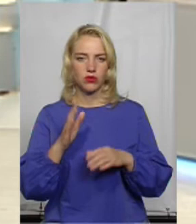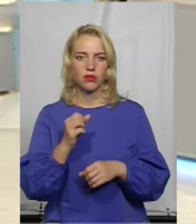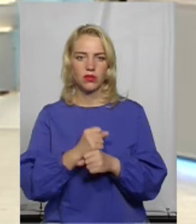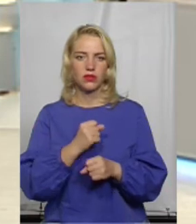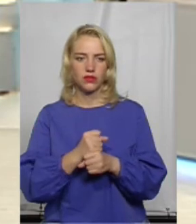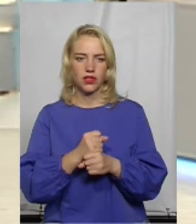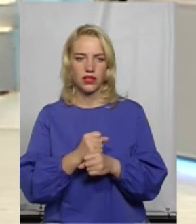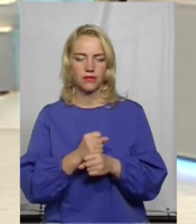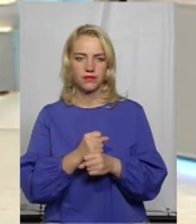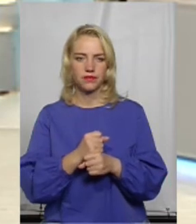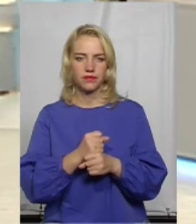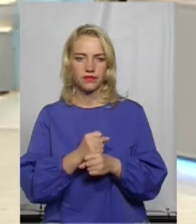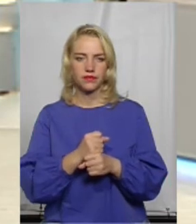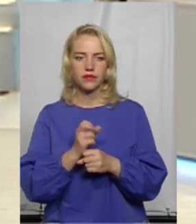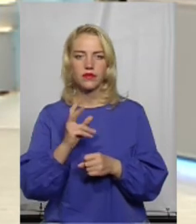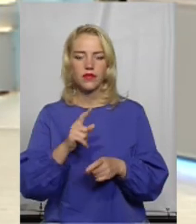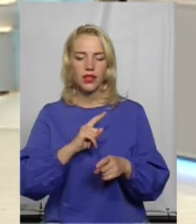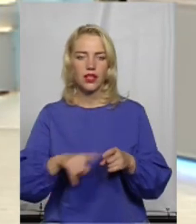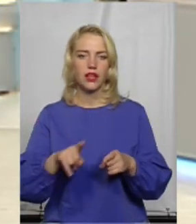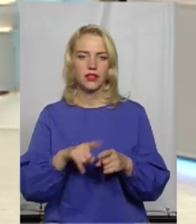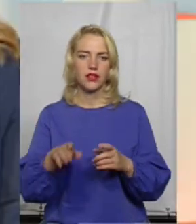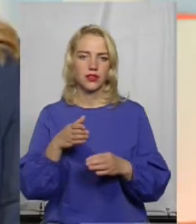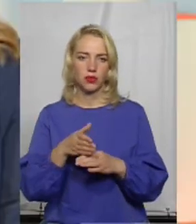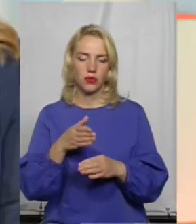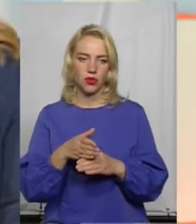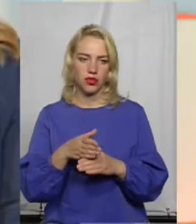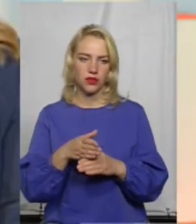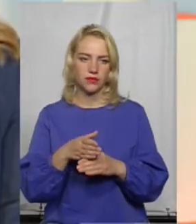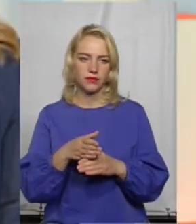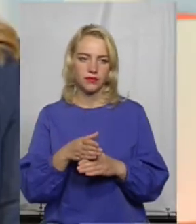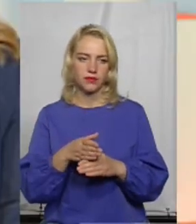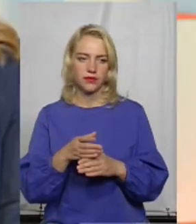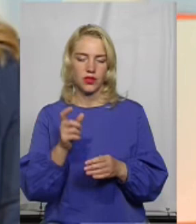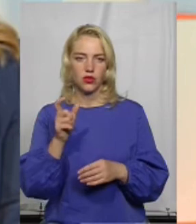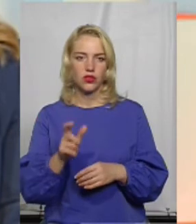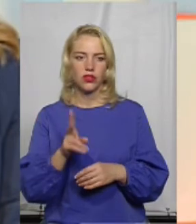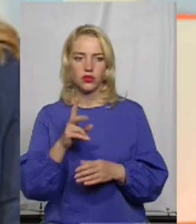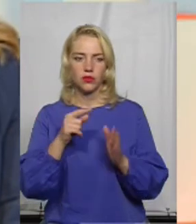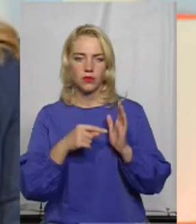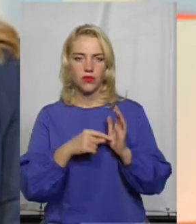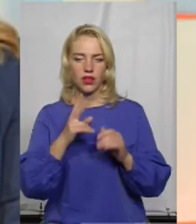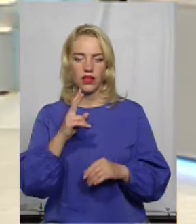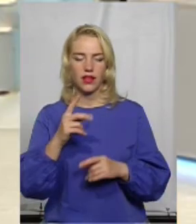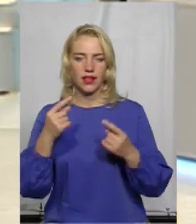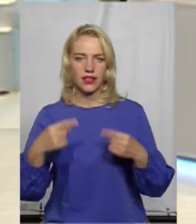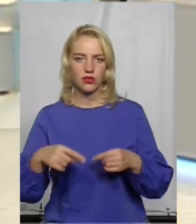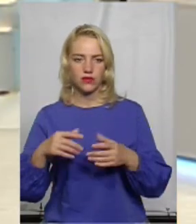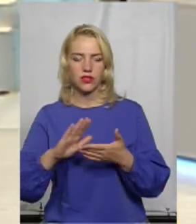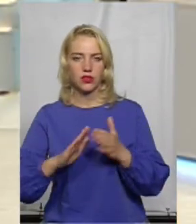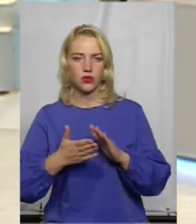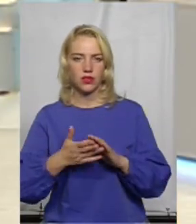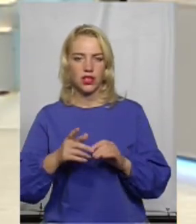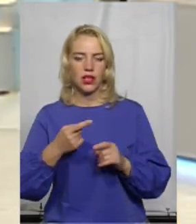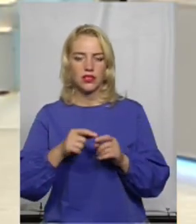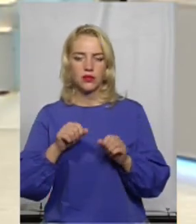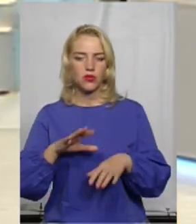працювати, скажімо так, як екстрена допомога людині, яка опинилася в кризовій ситуації. Це може